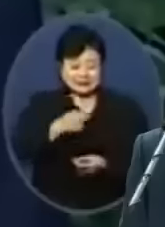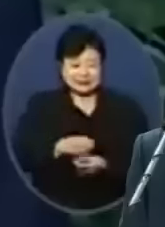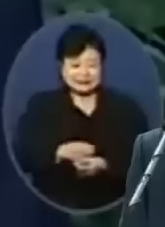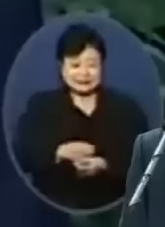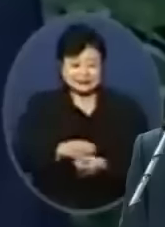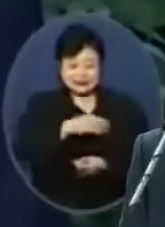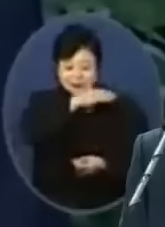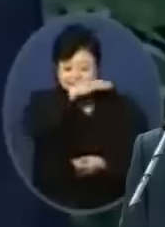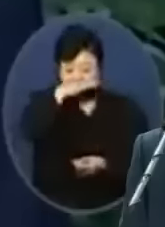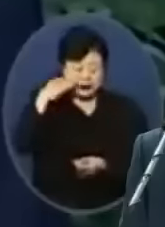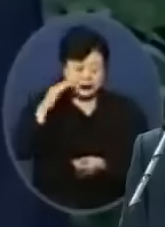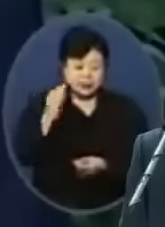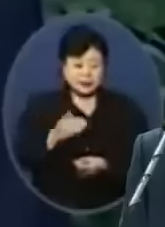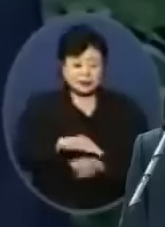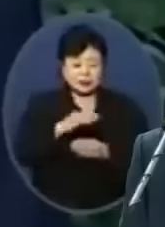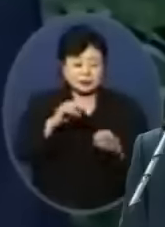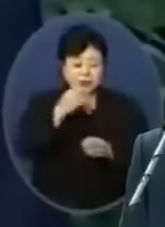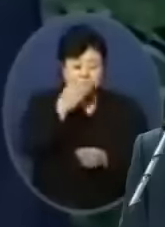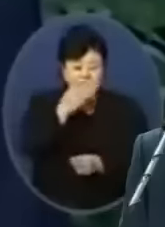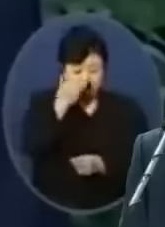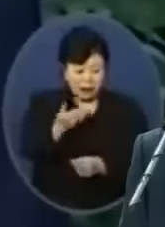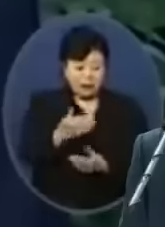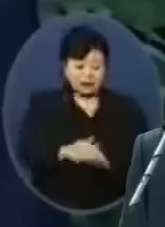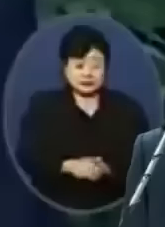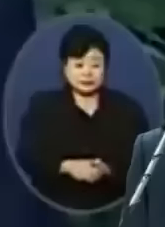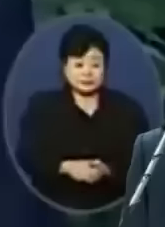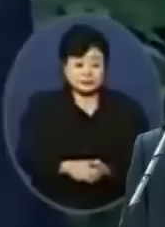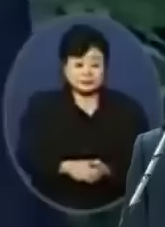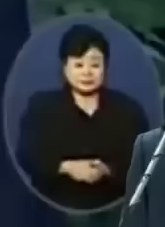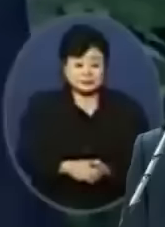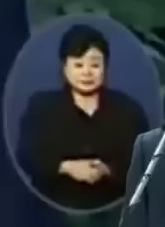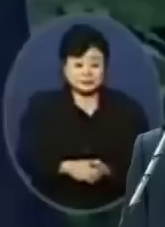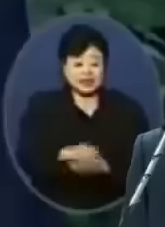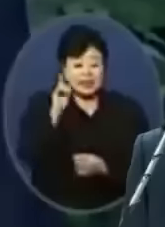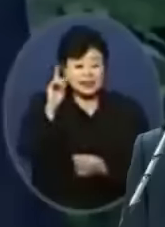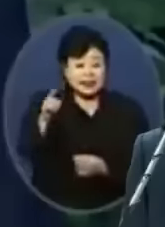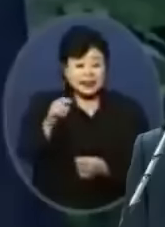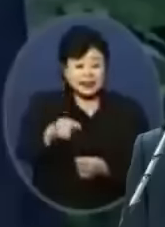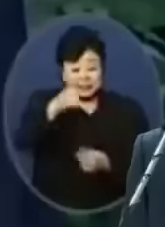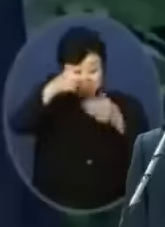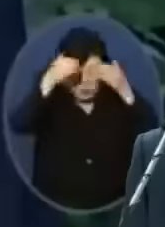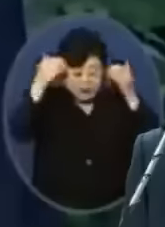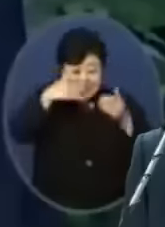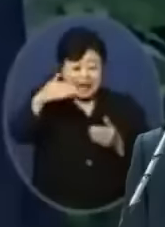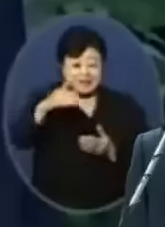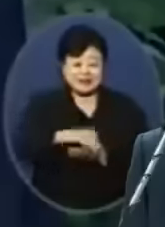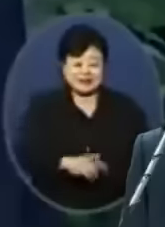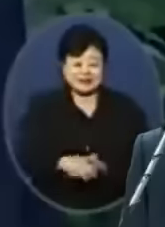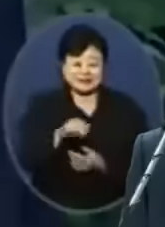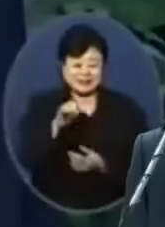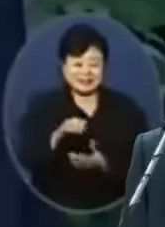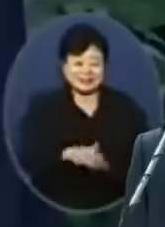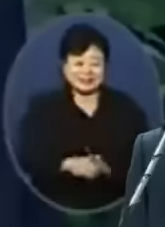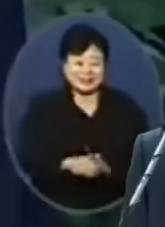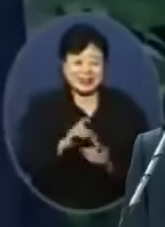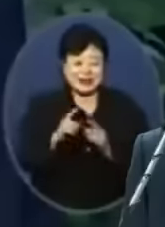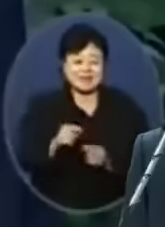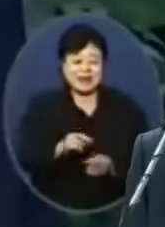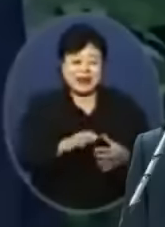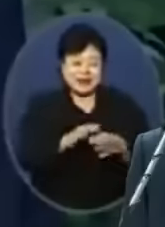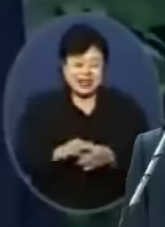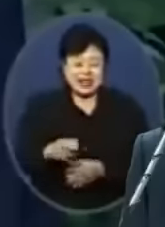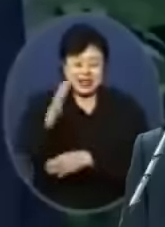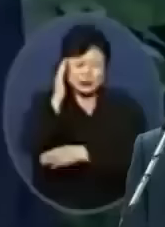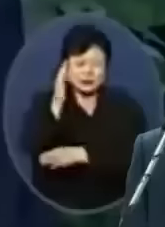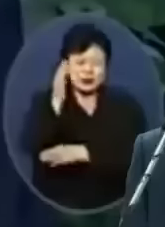모든 것이 응답받는다고 쉽게 말을 하는 것입니다. 제가 내일 인도네시아에 가면 인도네시아에 가서도 그 말을 끝없이